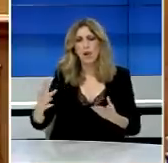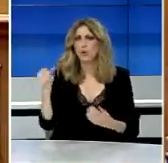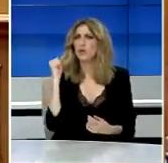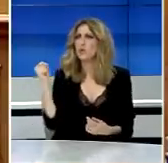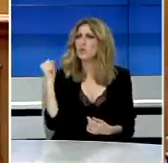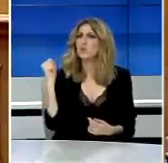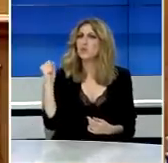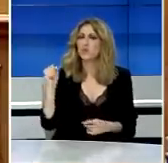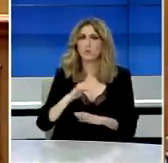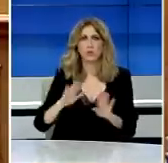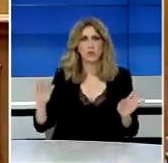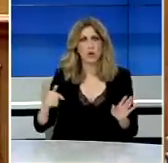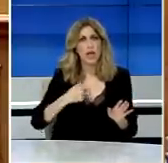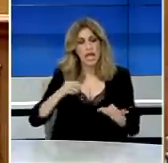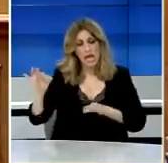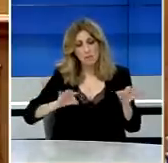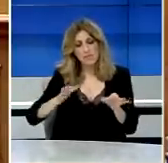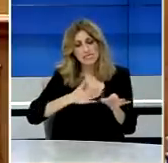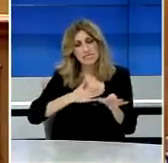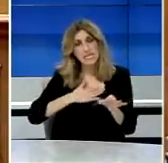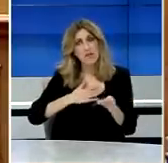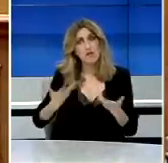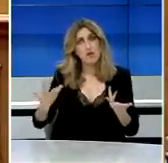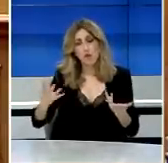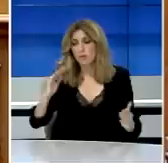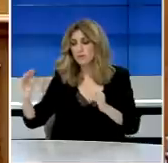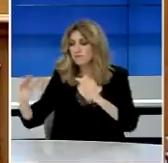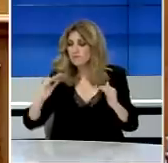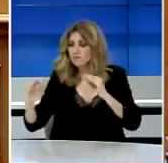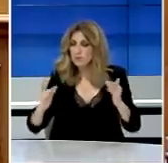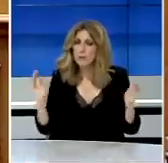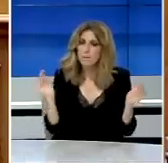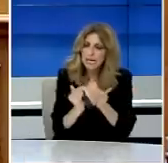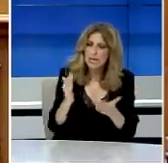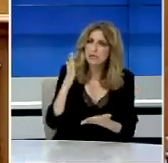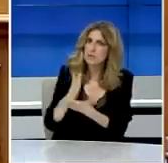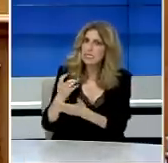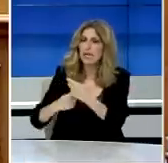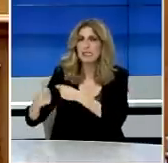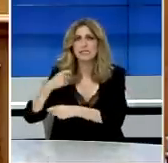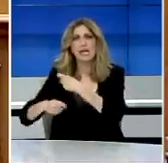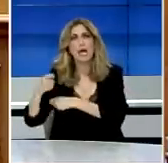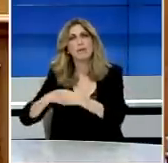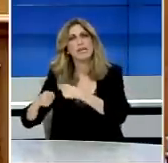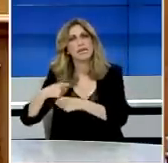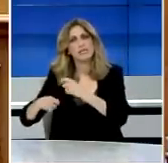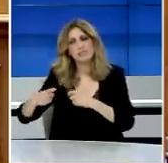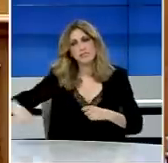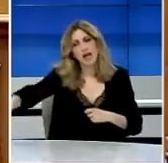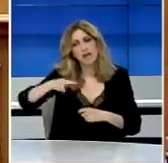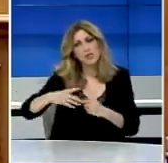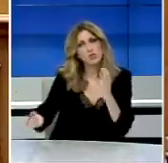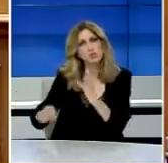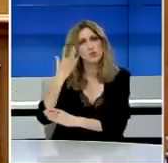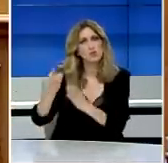Ένα μοντέλο που στηρίζεται στις δυναμικές μικρομεσαίες και μεγαλύτερες παραγωγικές επιχειρήσεις, που ενσωματώνουν στοιχεία καινοτομίας και